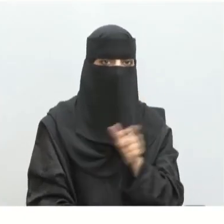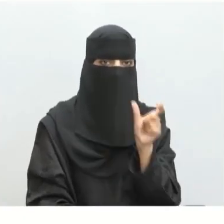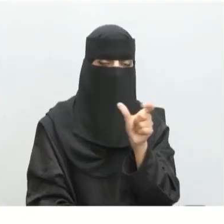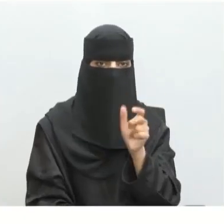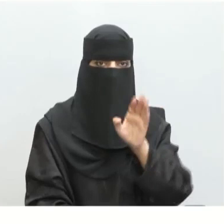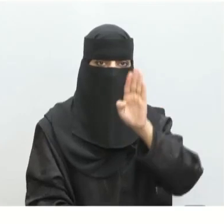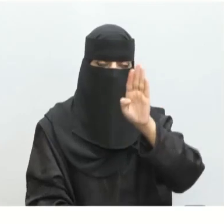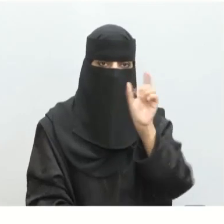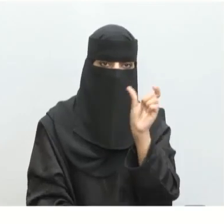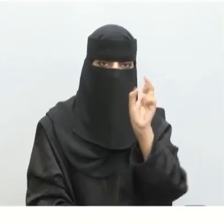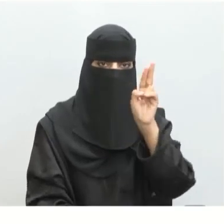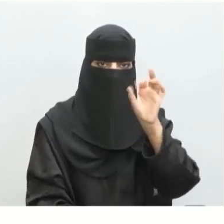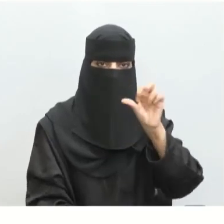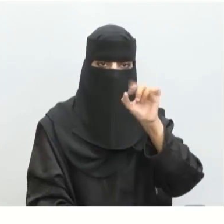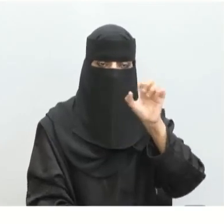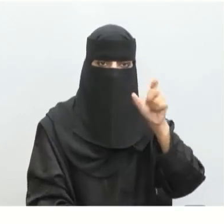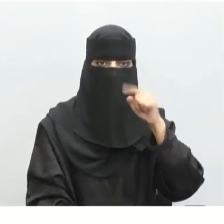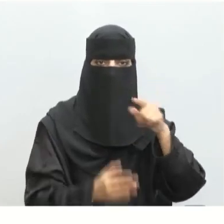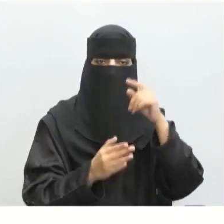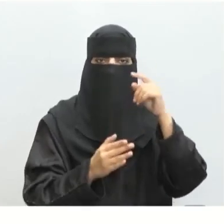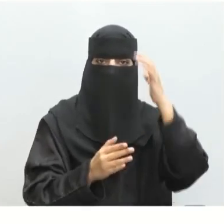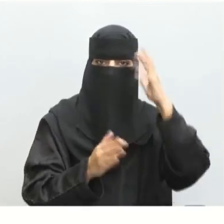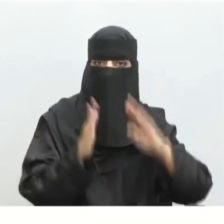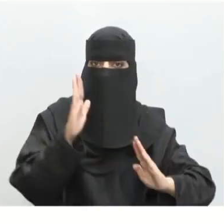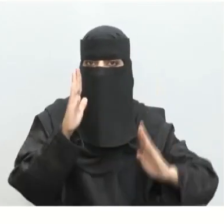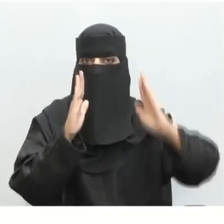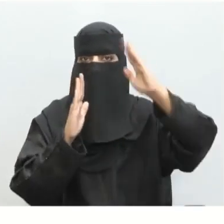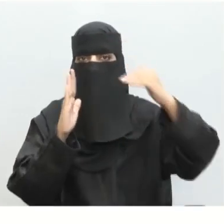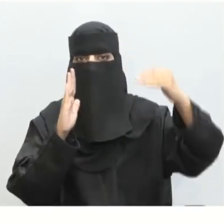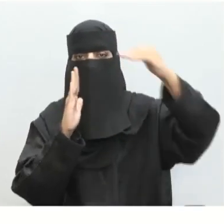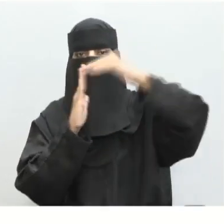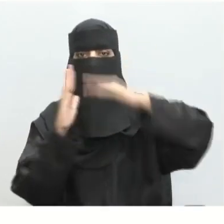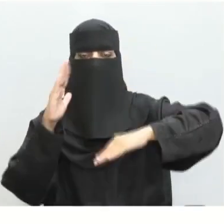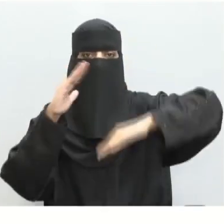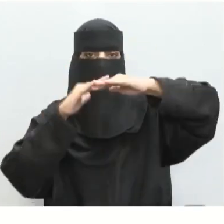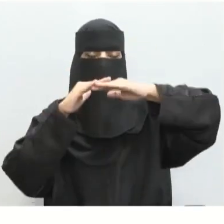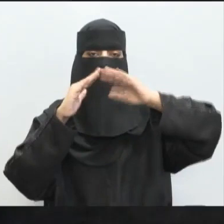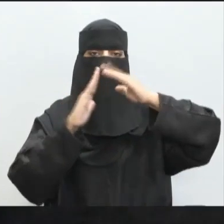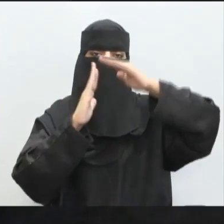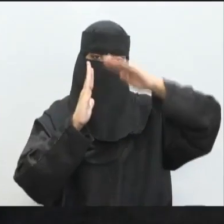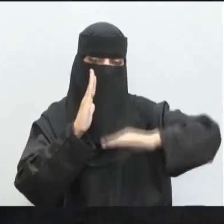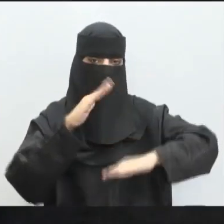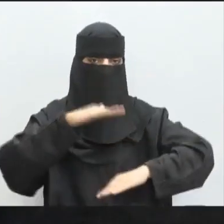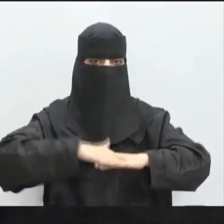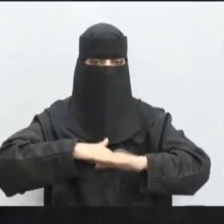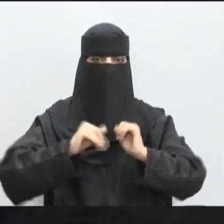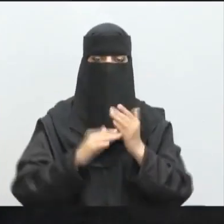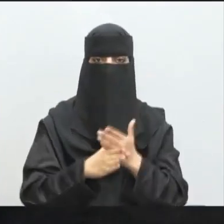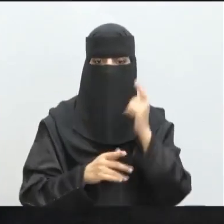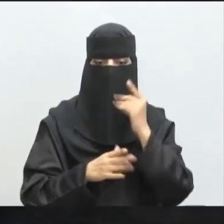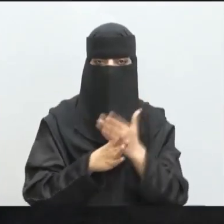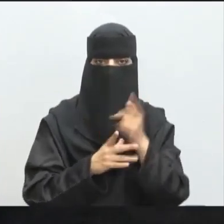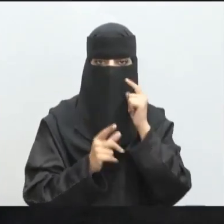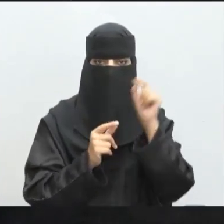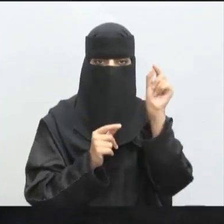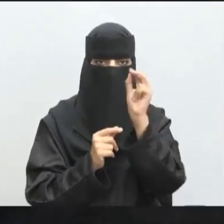لنا اذا شده درجه الارتفاع او درجه الانخفاض على سطح الارض نعرف ان الخطوط